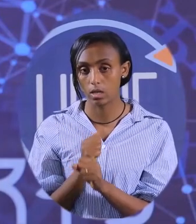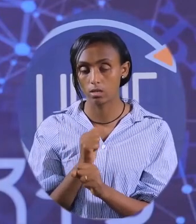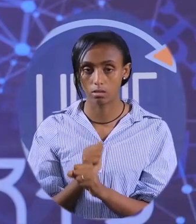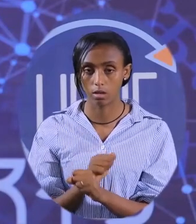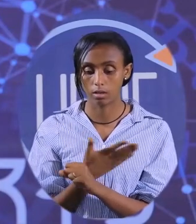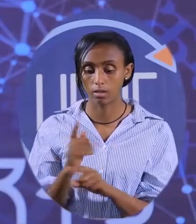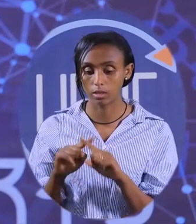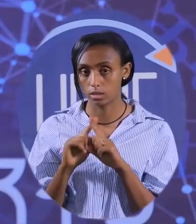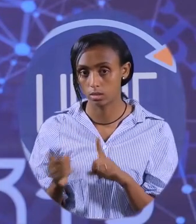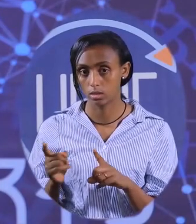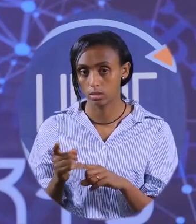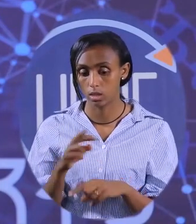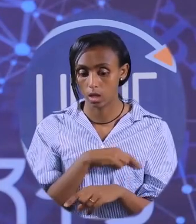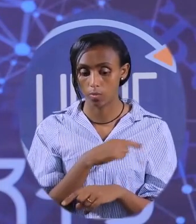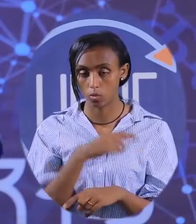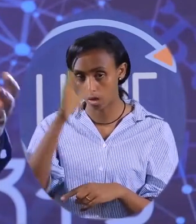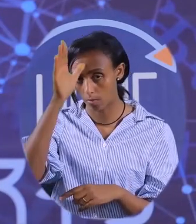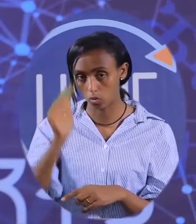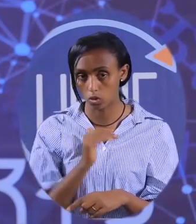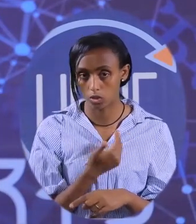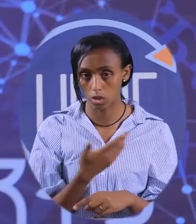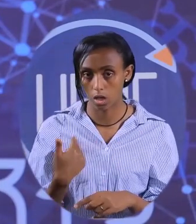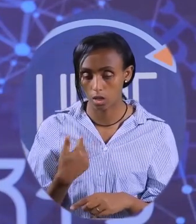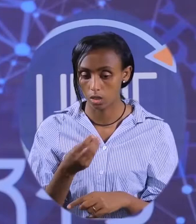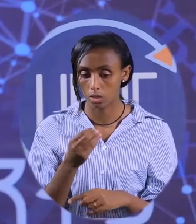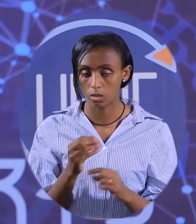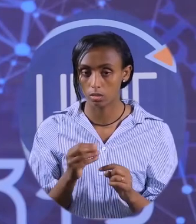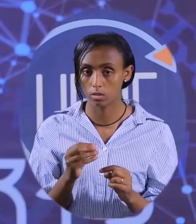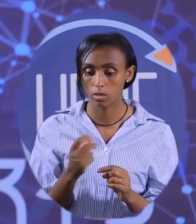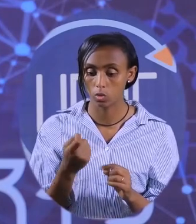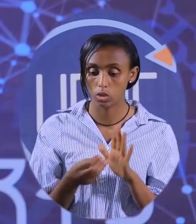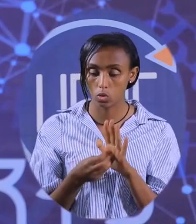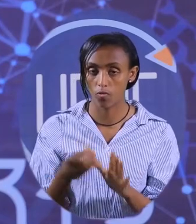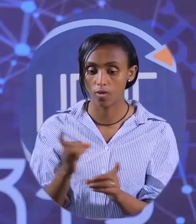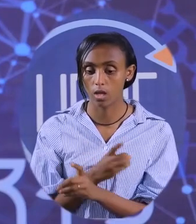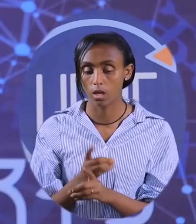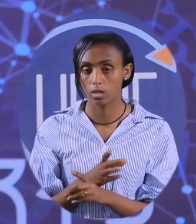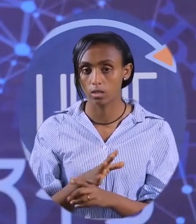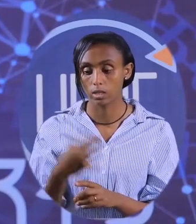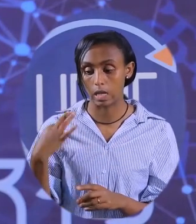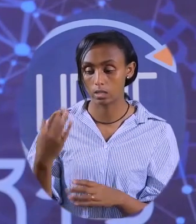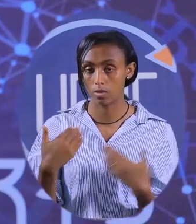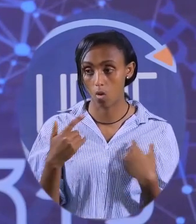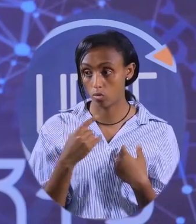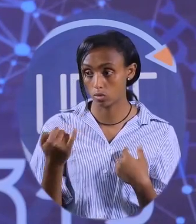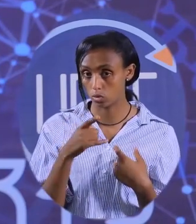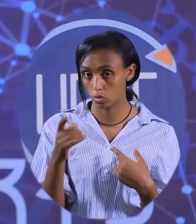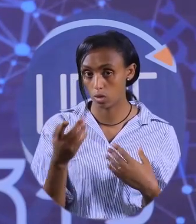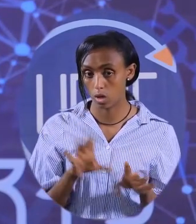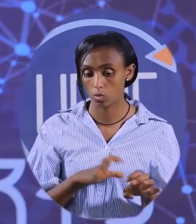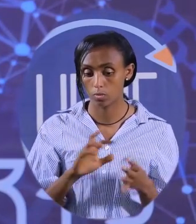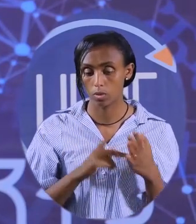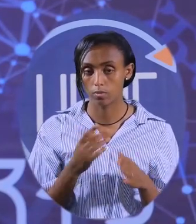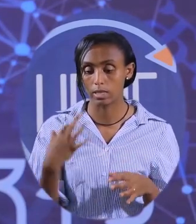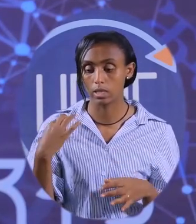ነገር ግን የሃይማኖት አባቶች አሉ ሌሎች ተጽኖ ሰባታሪ ግለሰቦች አሉ ሌሎችም አሉ አሁን እርሶም እንዳደረጉት ማለት ነው